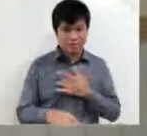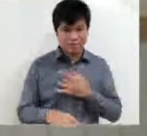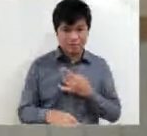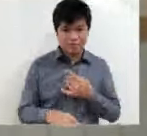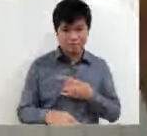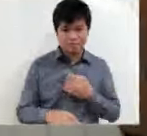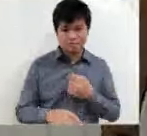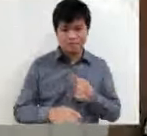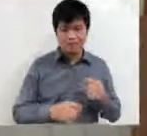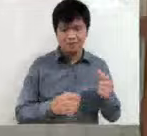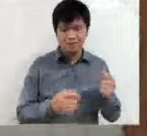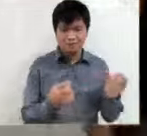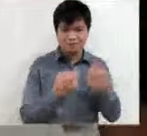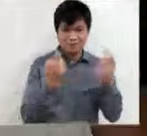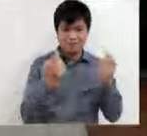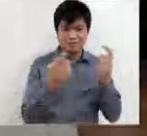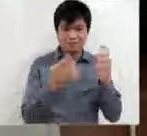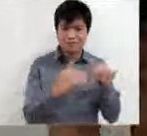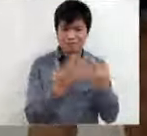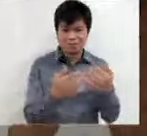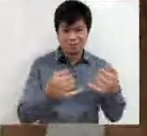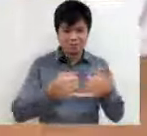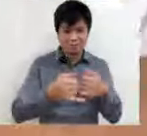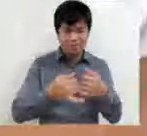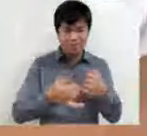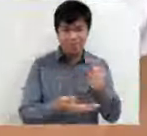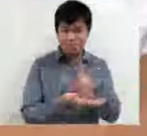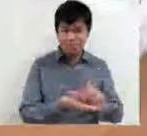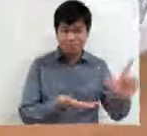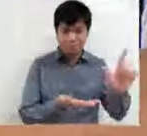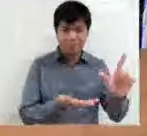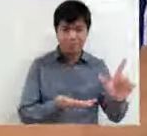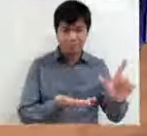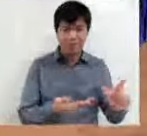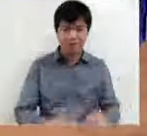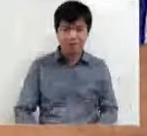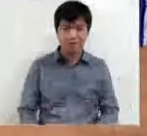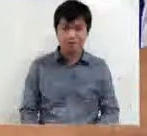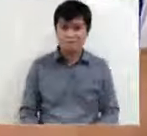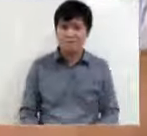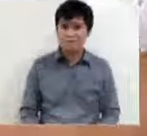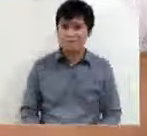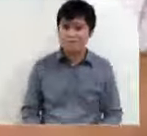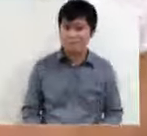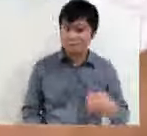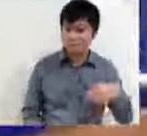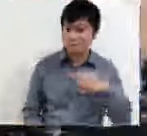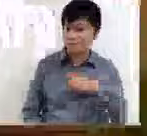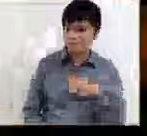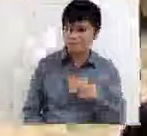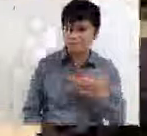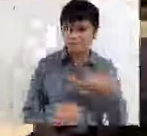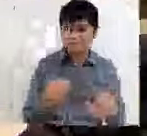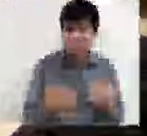with the rest of the Lasallian community. I have to be here. Amazing end to our week, finals week for the